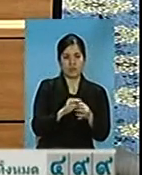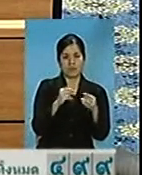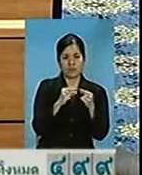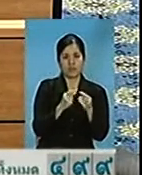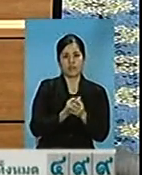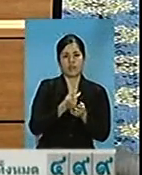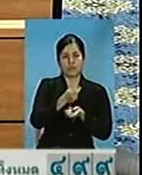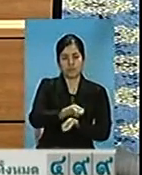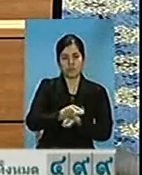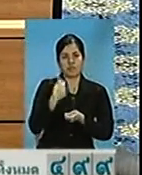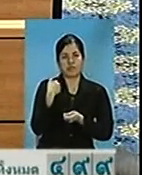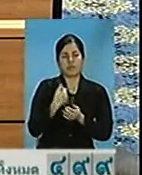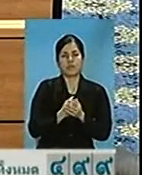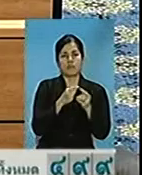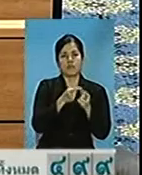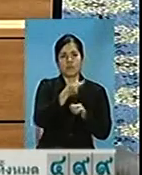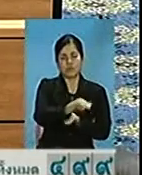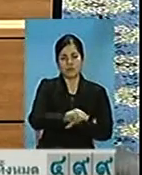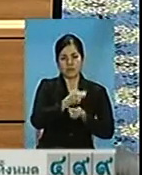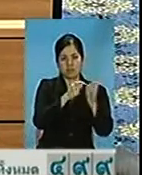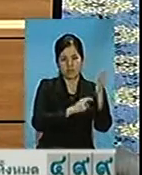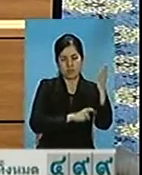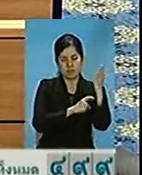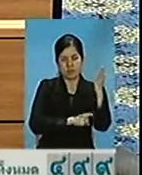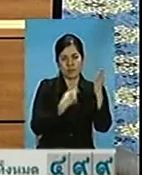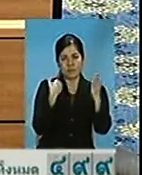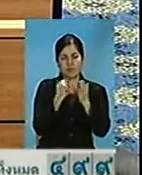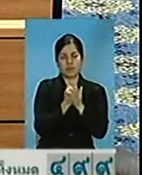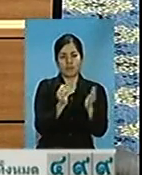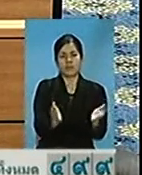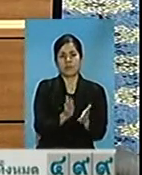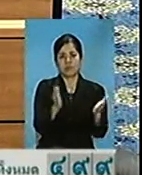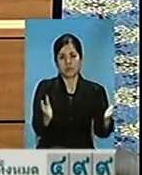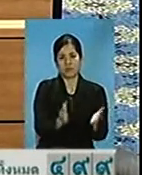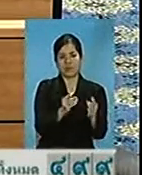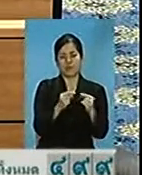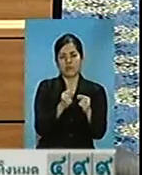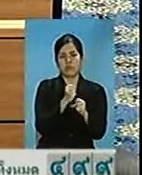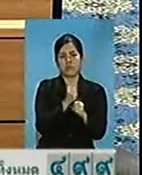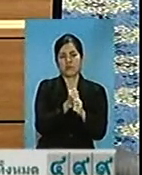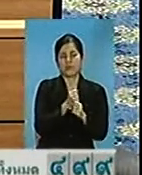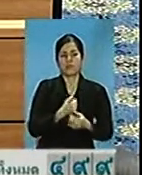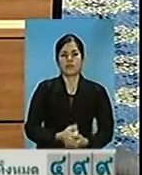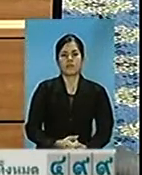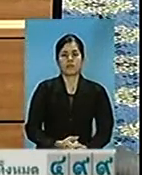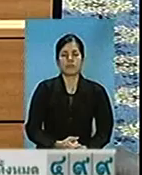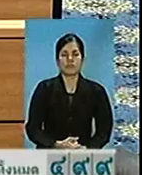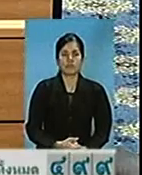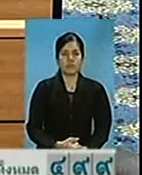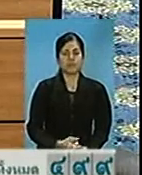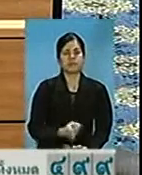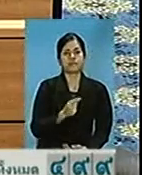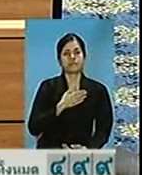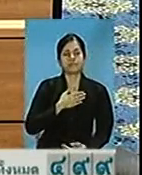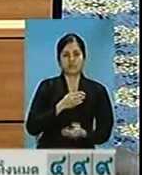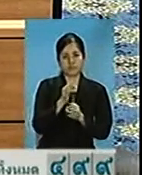การส่งเสริมและสนับสนุนเกษตรกรชาวสวนยางและผู้ประกอบกิจการยางท่านประธานครับให้ผมตี